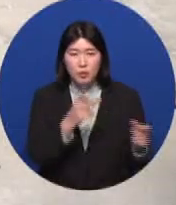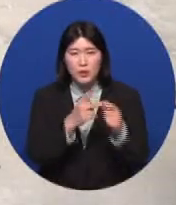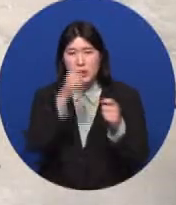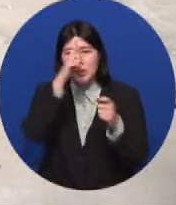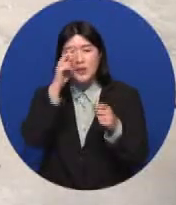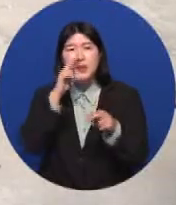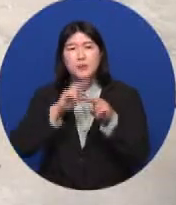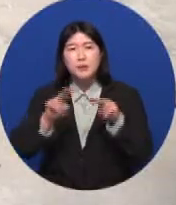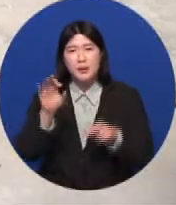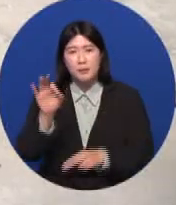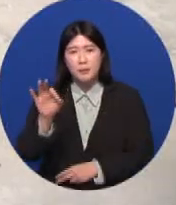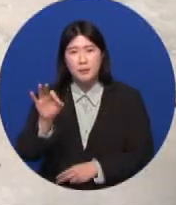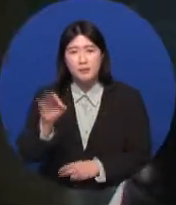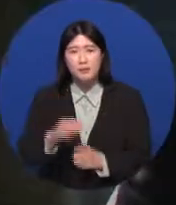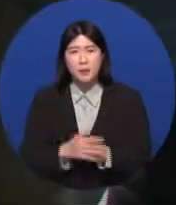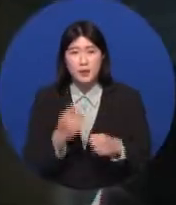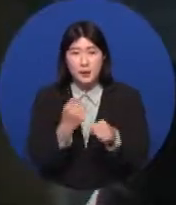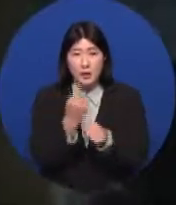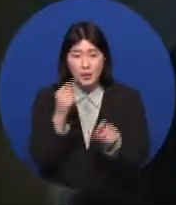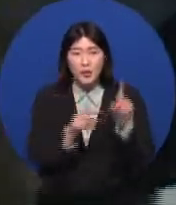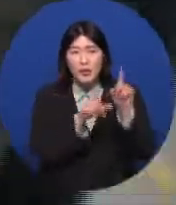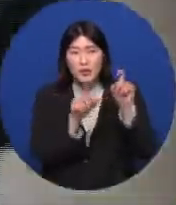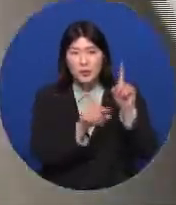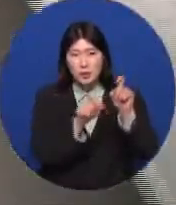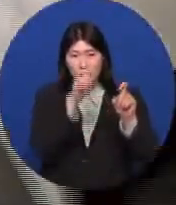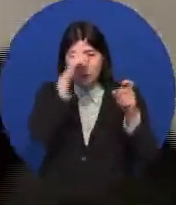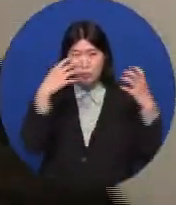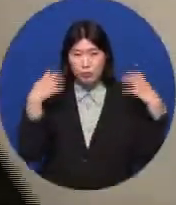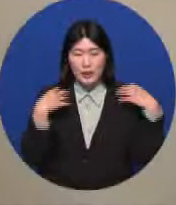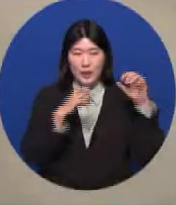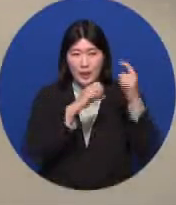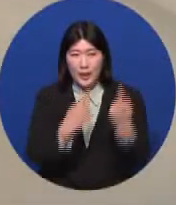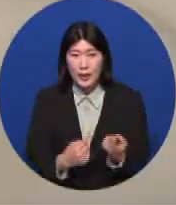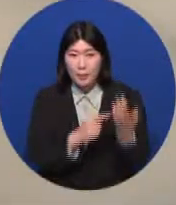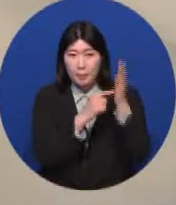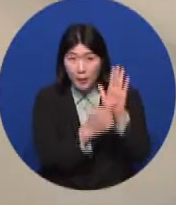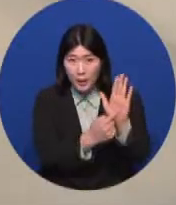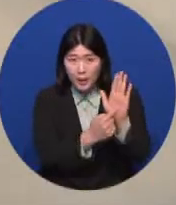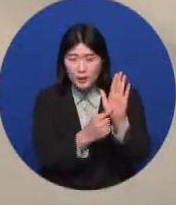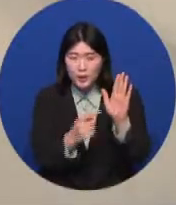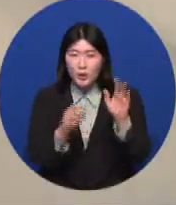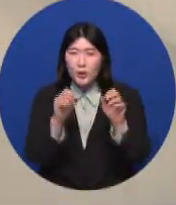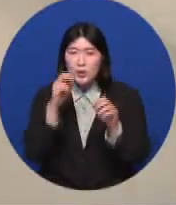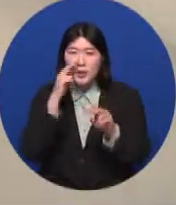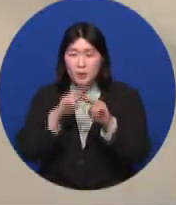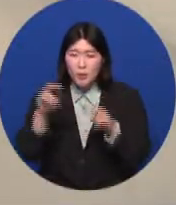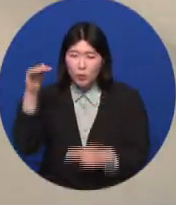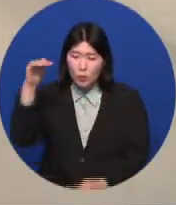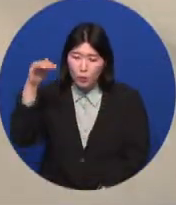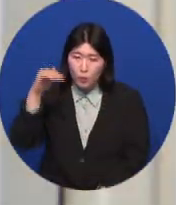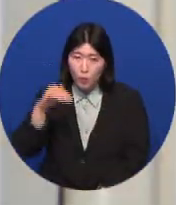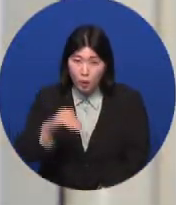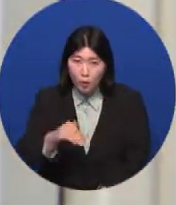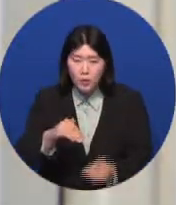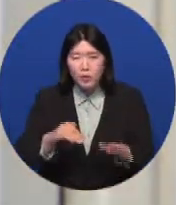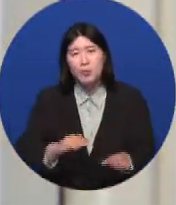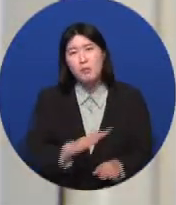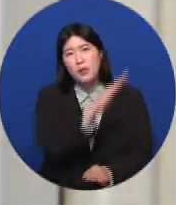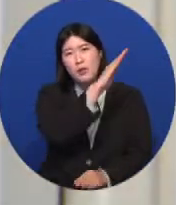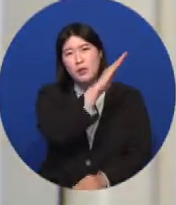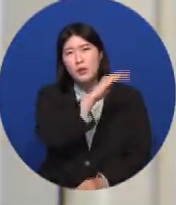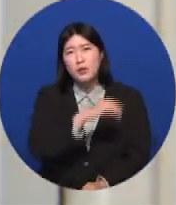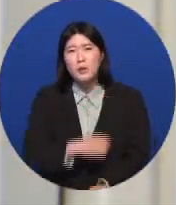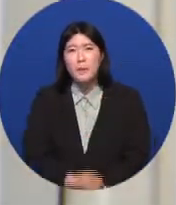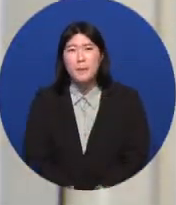심상치 않습니다 지난해 11월 정부의 유류세 20% 인하 이후 내림세를 보이던 휘발유 값은 다시 오름세를